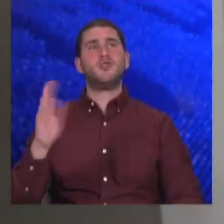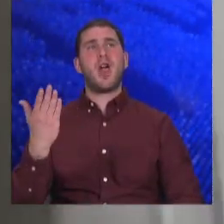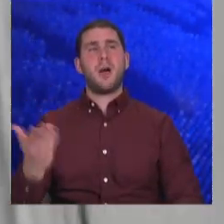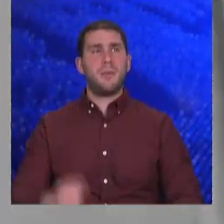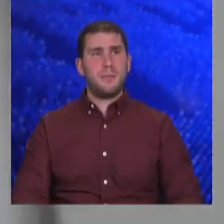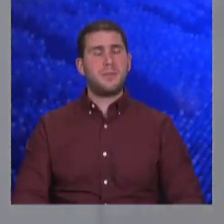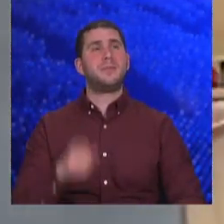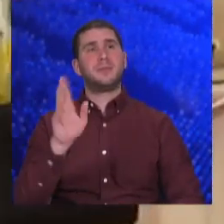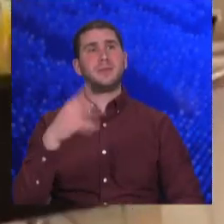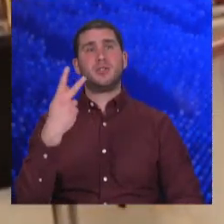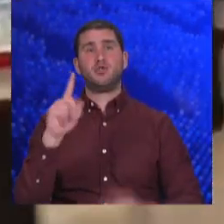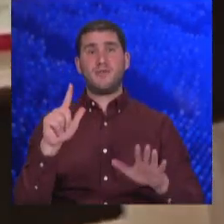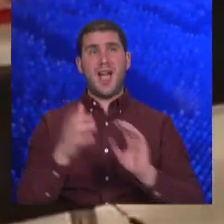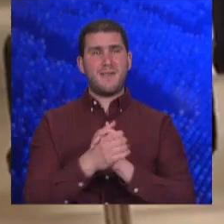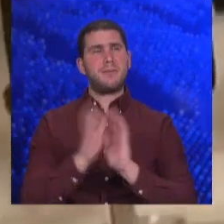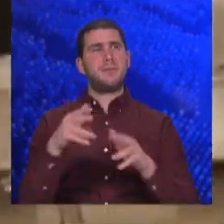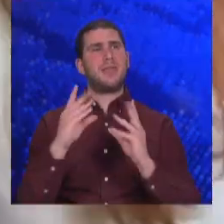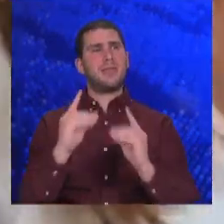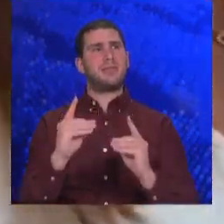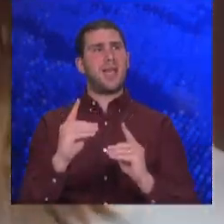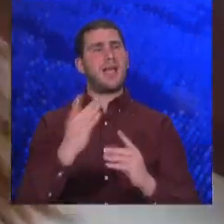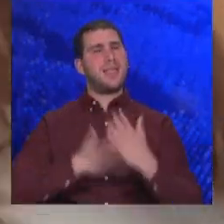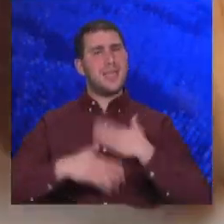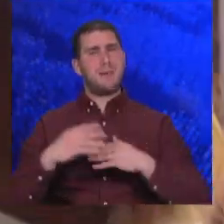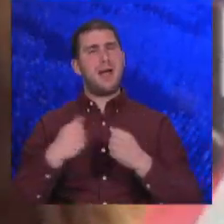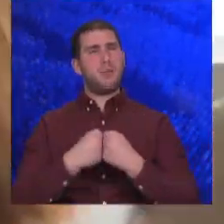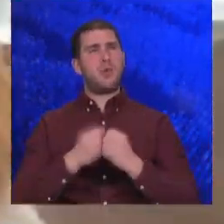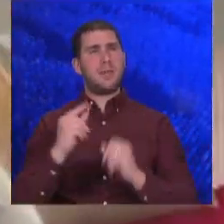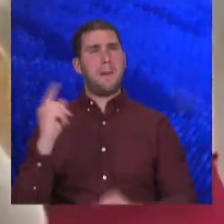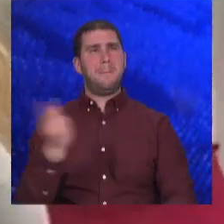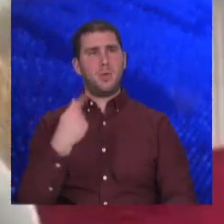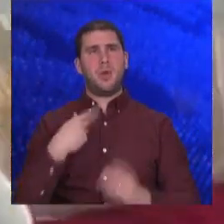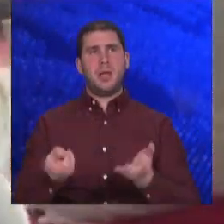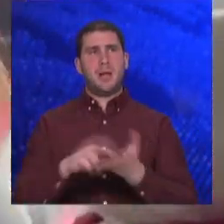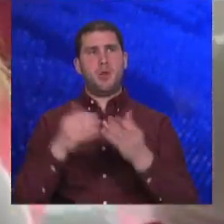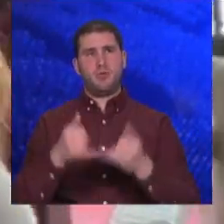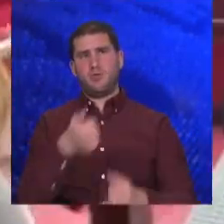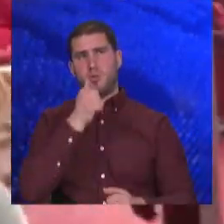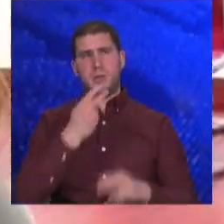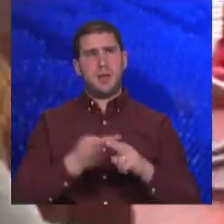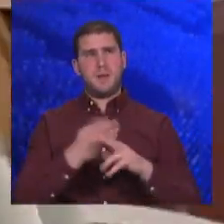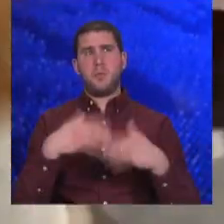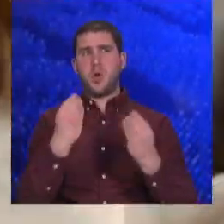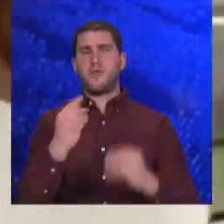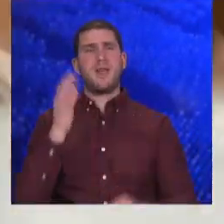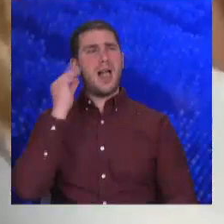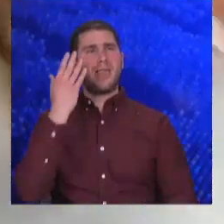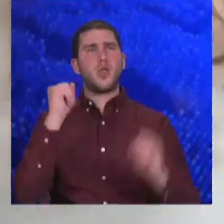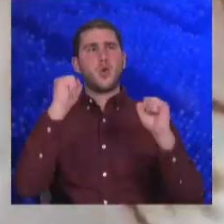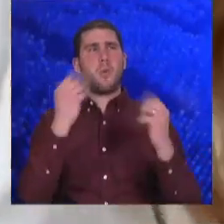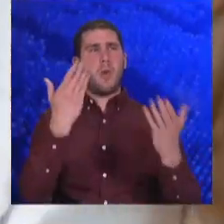9 חברים מצאו דרך נעימה להתמודד עם הבידוד. קמנו עכשיו, שותים קפה. בוקר טוב, זה עמדת היום הולדת.